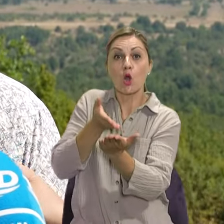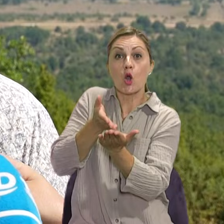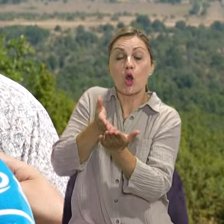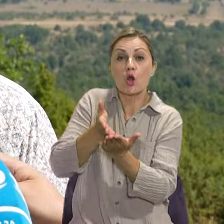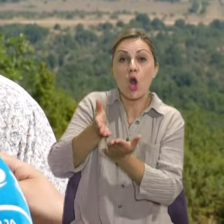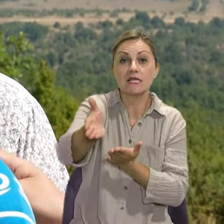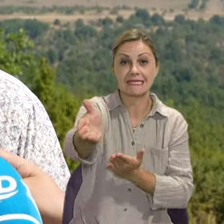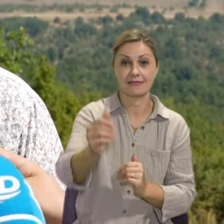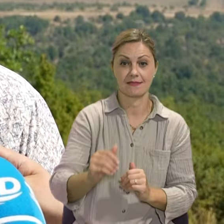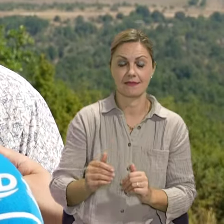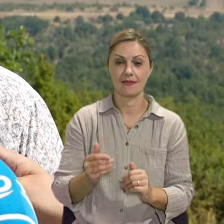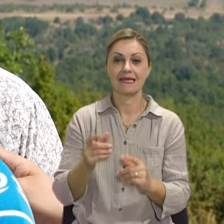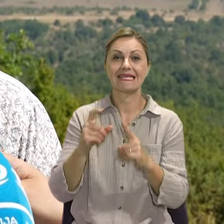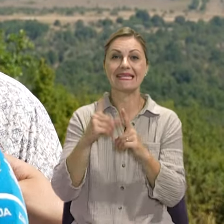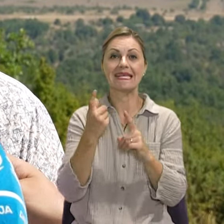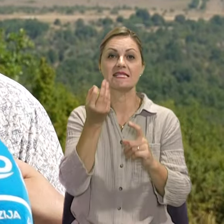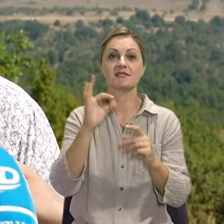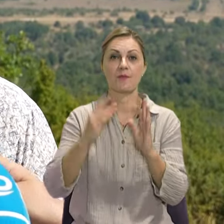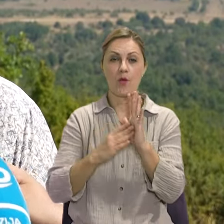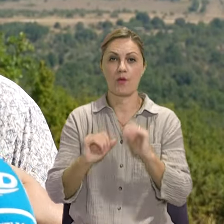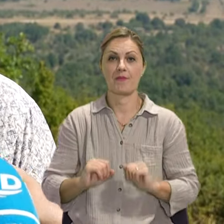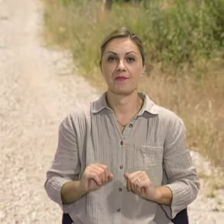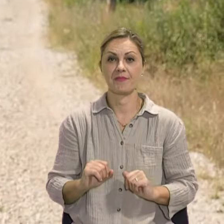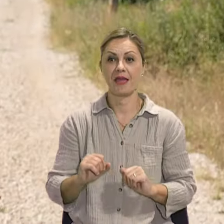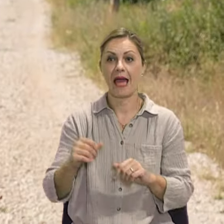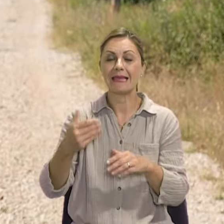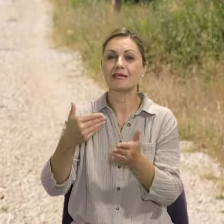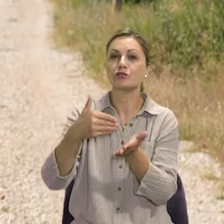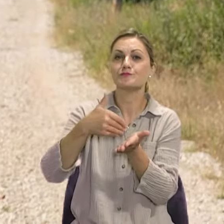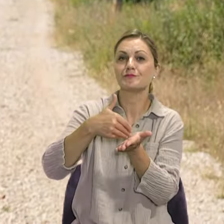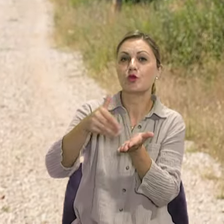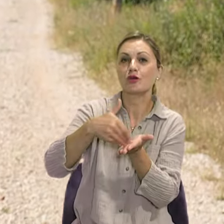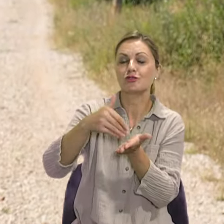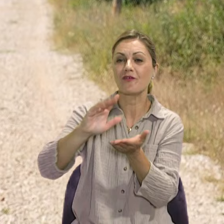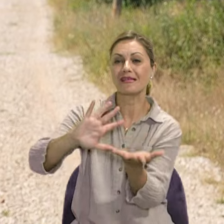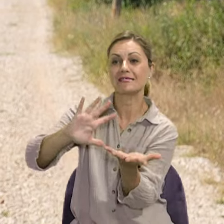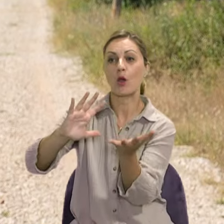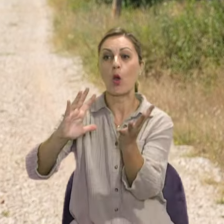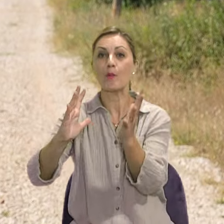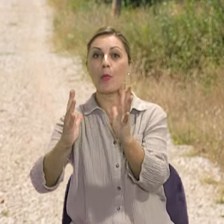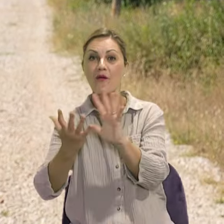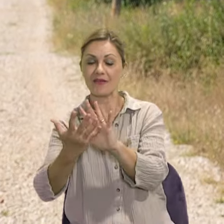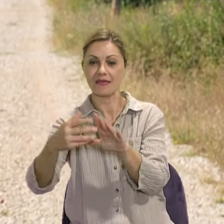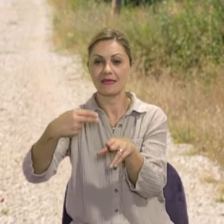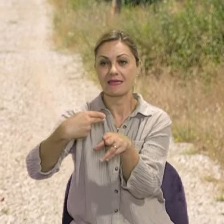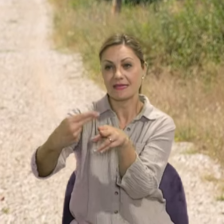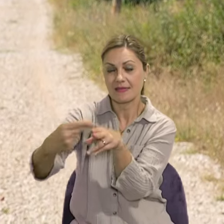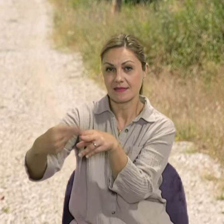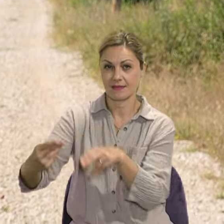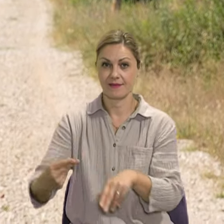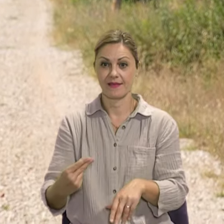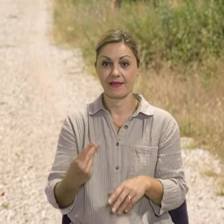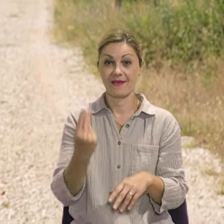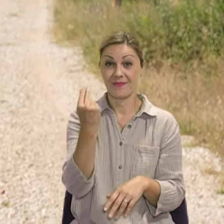Sinjskoj kroz veći dio Dicma očuvana. Troškove obnavljanja u cijelosti je financirala Splitsko-dalmatinska